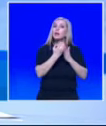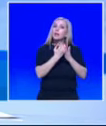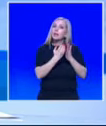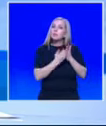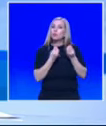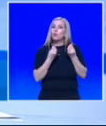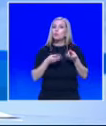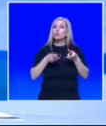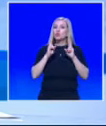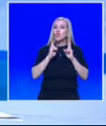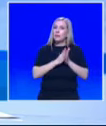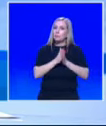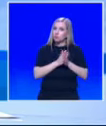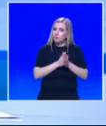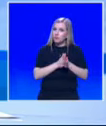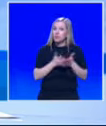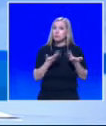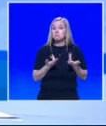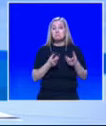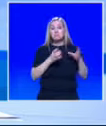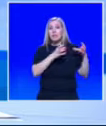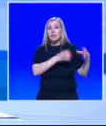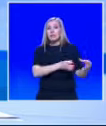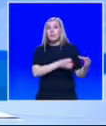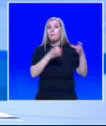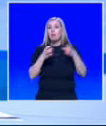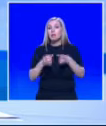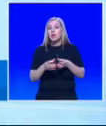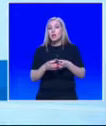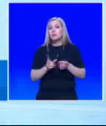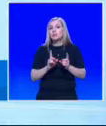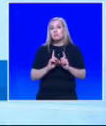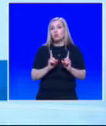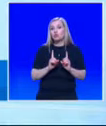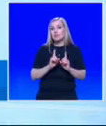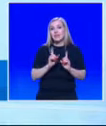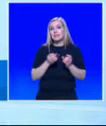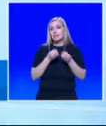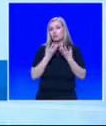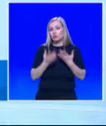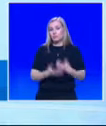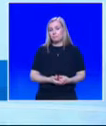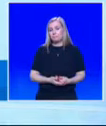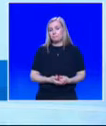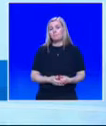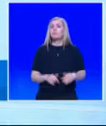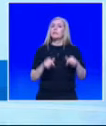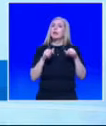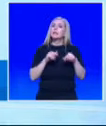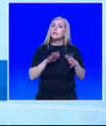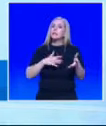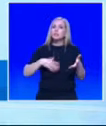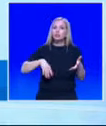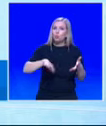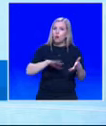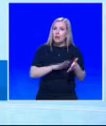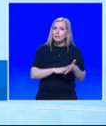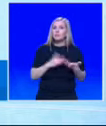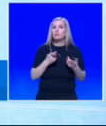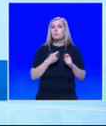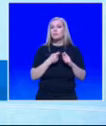добро решение, мотивирано, демонтажа можеше да се случи. Вижте, тази ситуация, начинът по който всичко